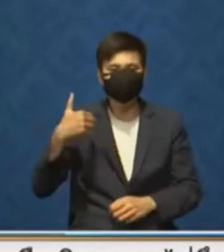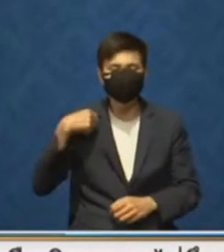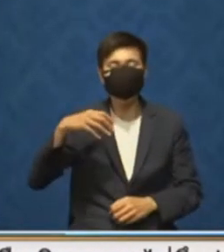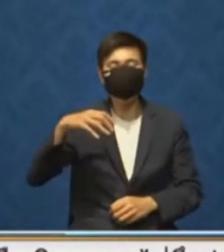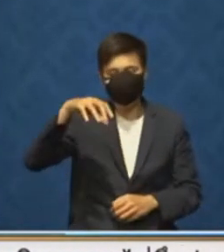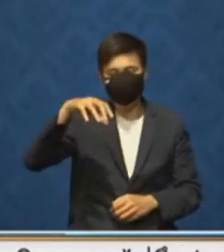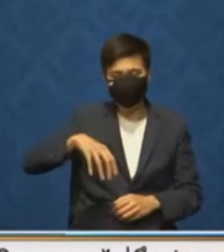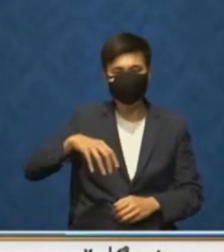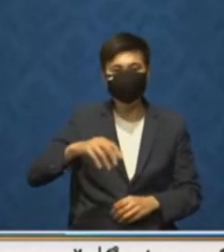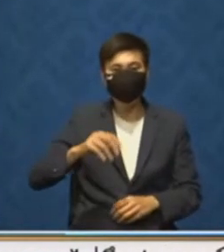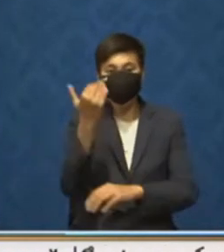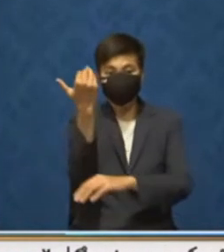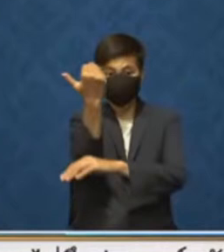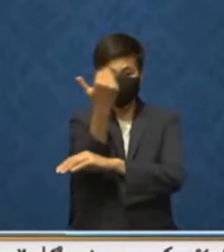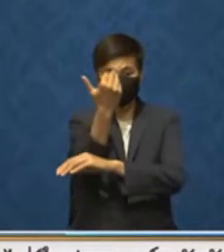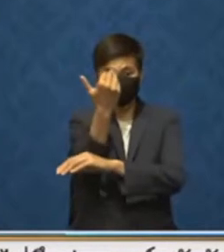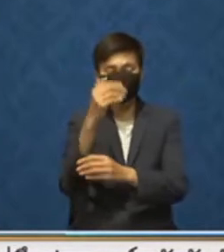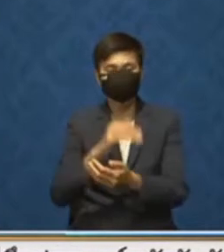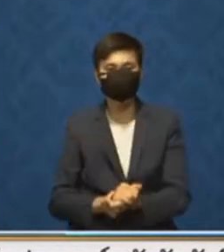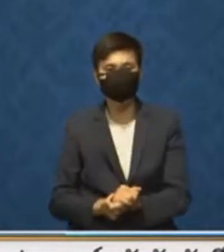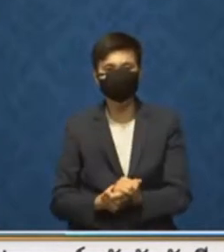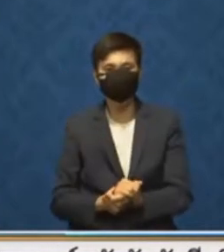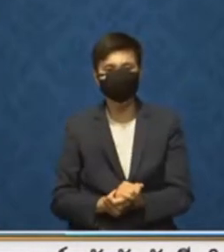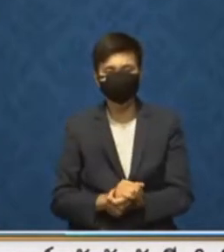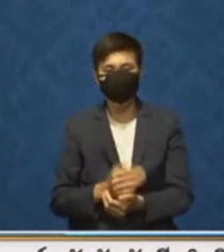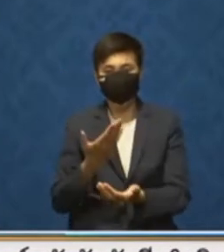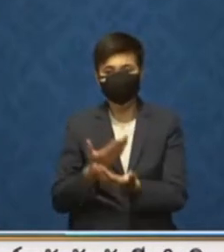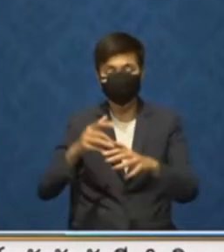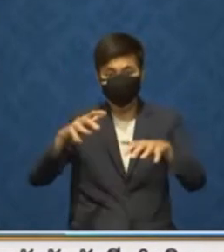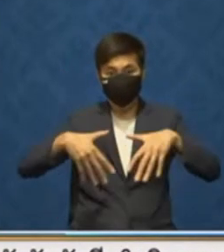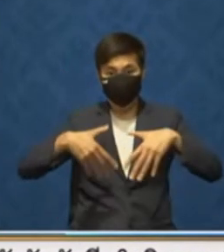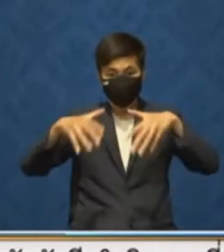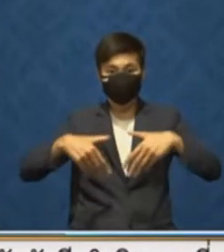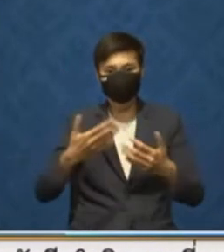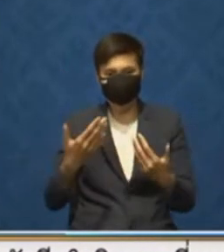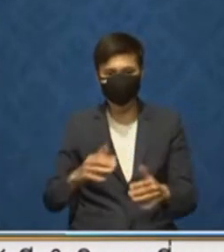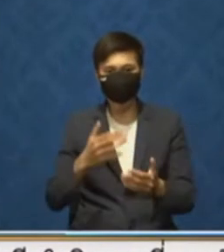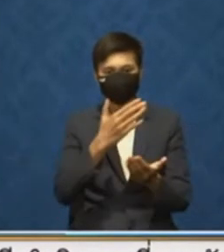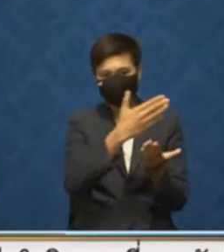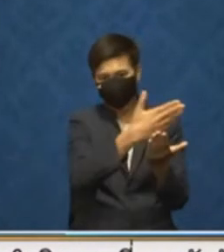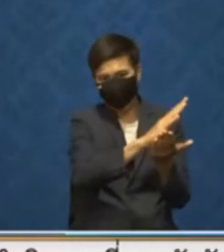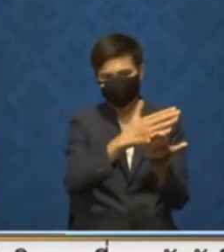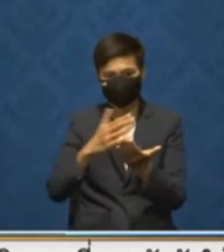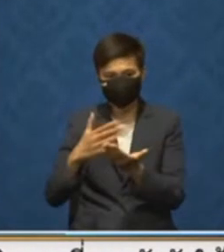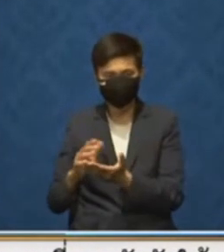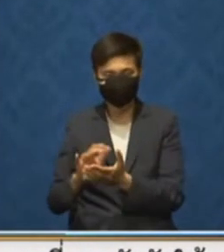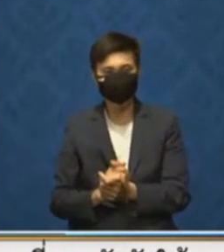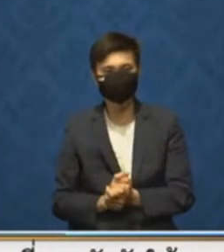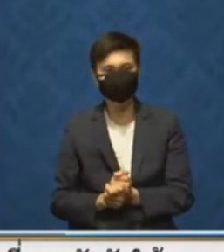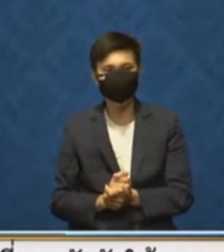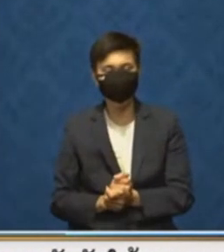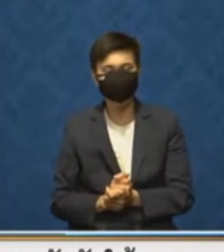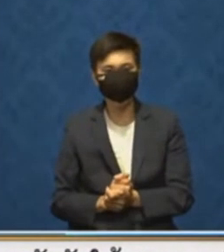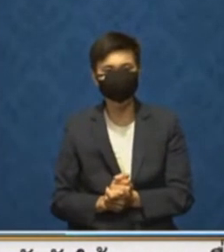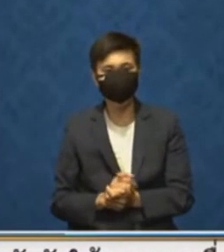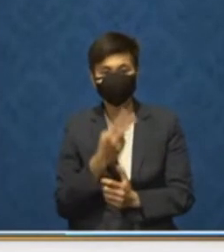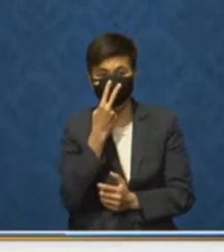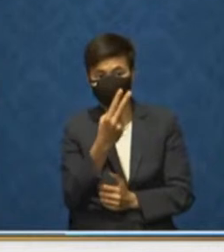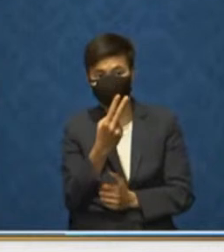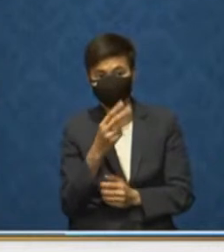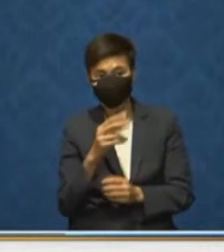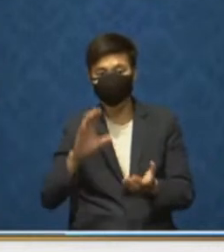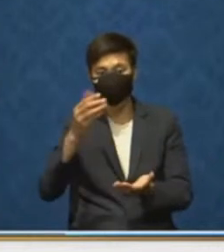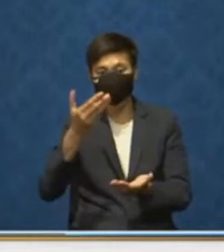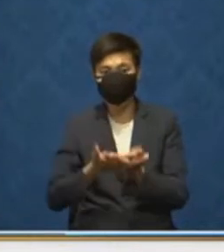รายได้ที่มาเหรอครับก็แบ่งแบ่งกันไปอ่ะ 36ครับลองมาดูงบประมาณ